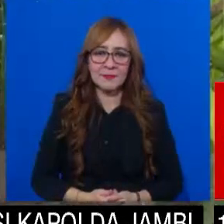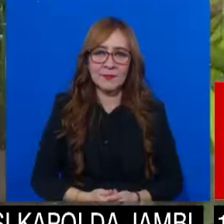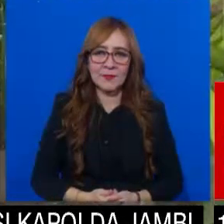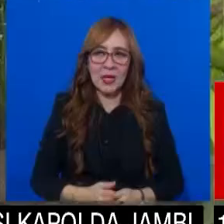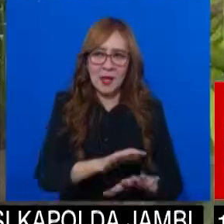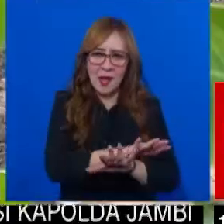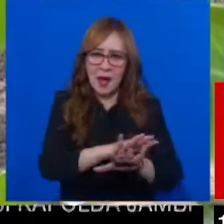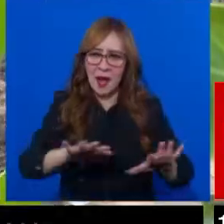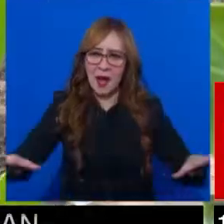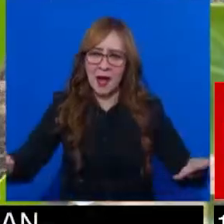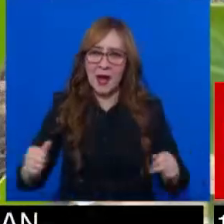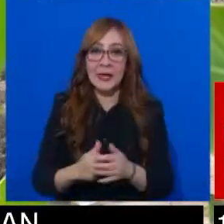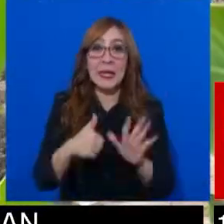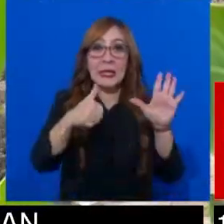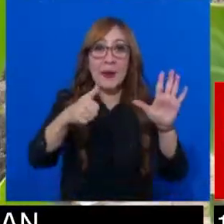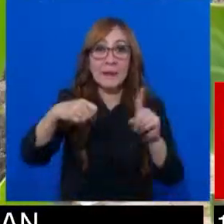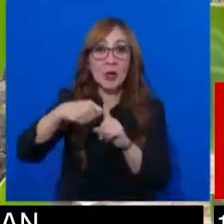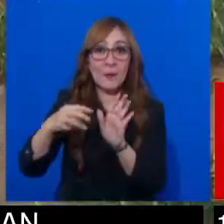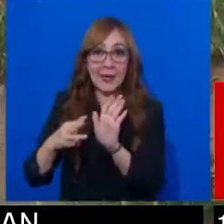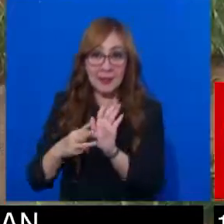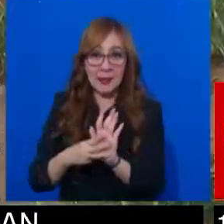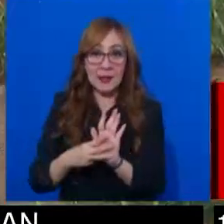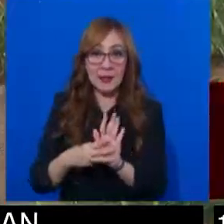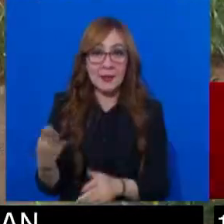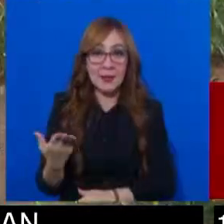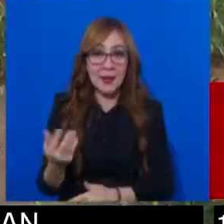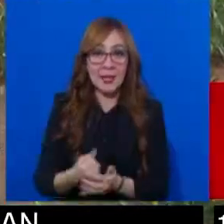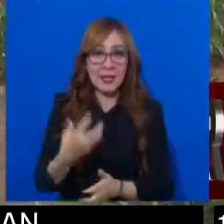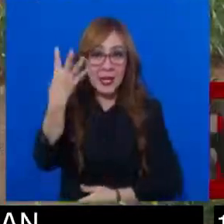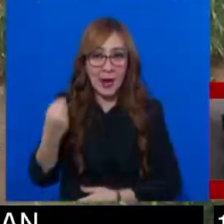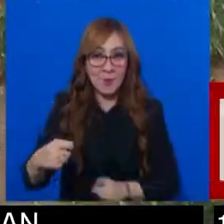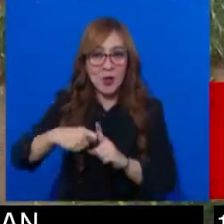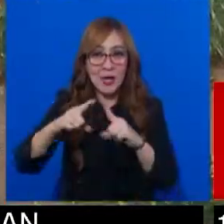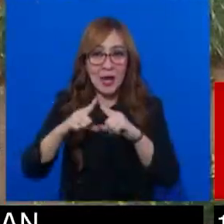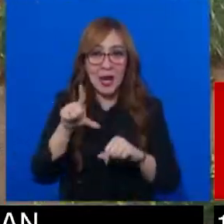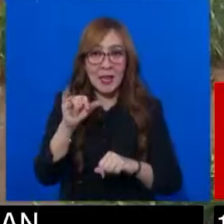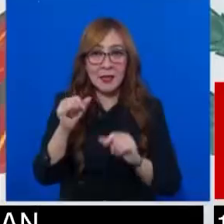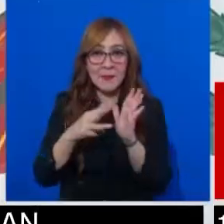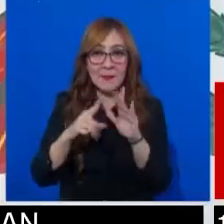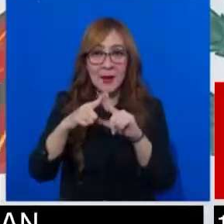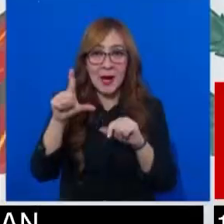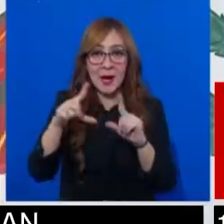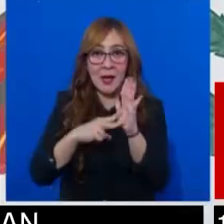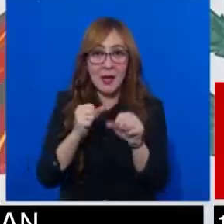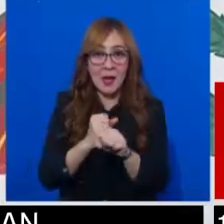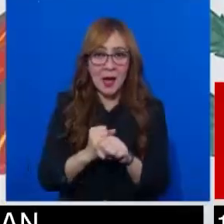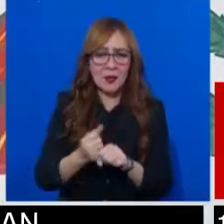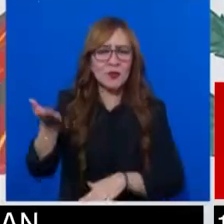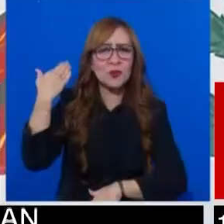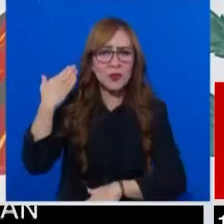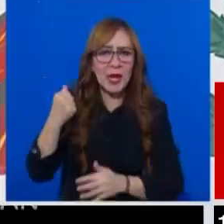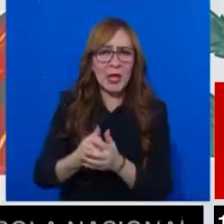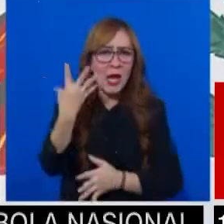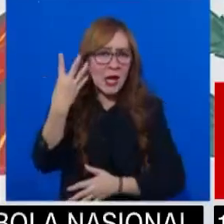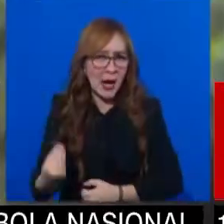Lahan sepanjang 6 km dari pintu Halim hingga Kalibuaran di wilayah Kampung Kalimalang, Cipinang, Melayu, Jakarta Timur, dulunya merupakan kampung padat